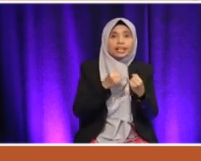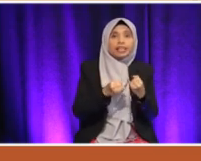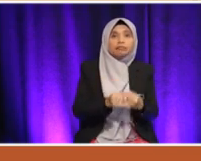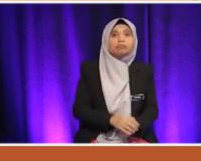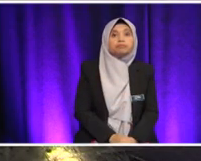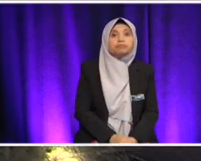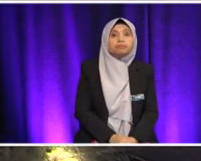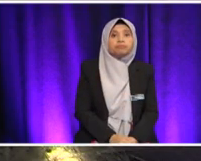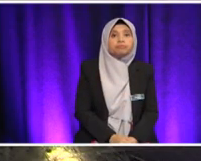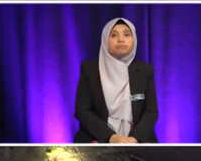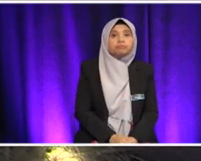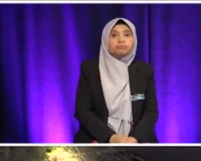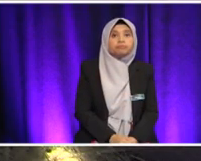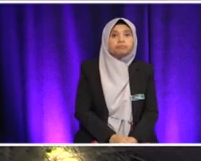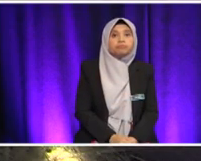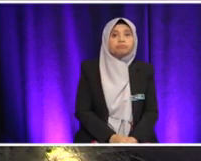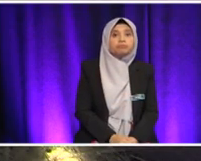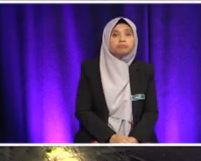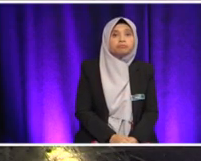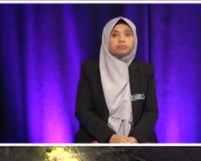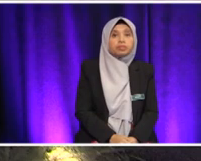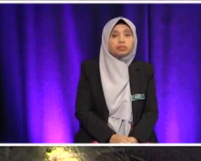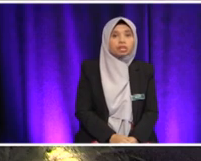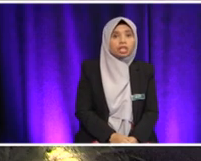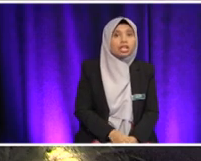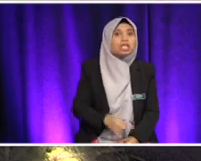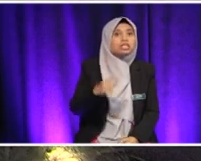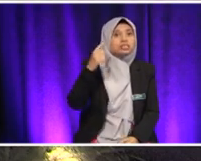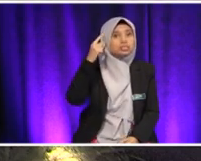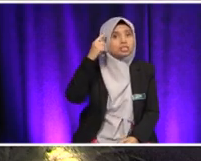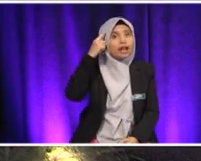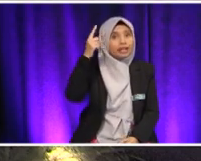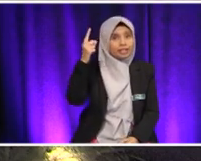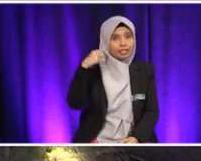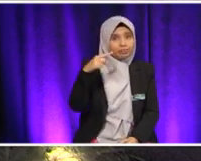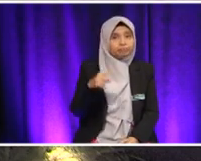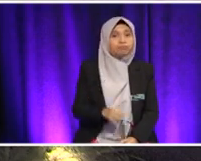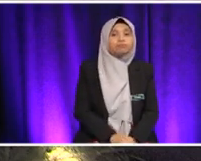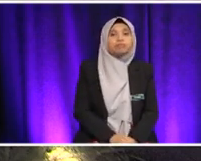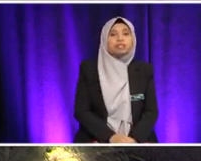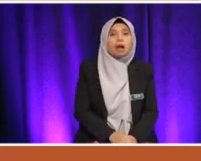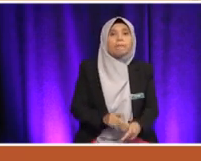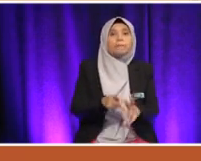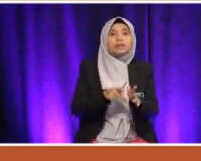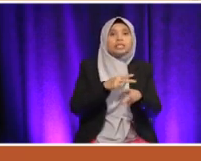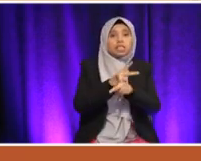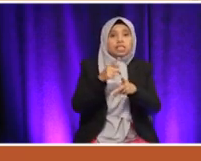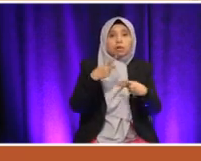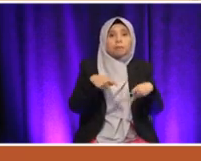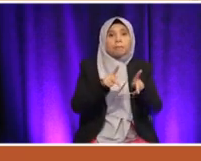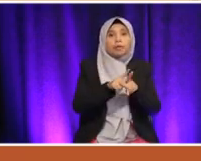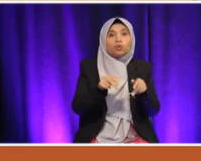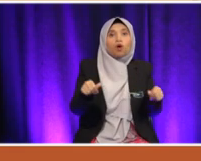beli jawab muzahi Lukman Oke saya baca Ya betul betul penjaga perlu mengamalkan